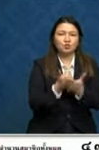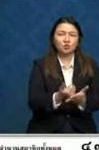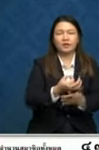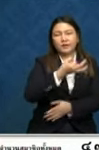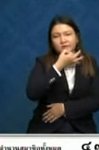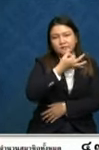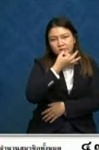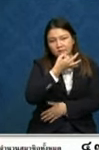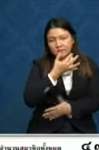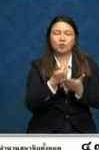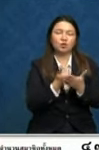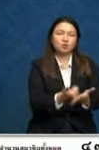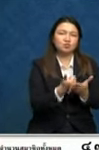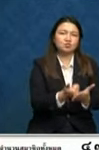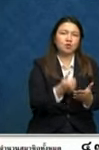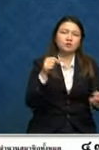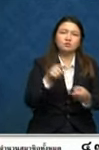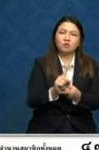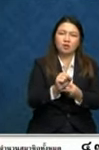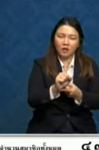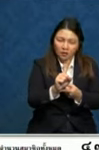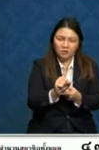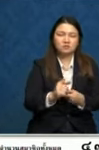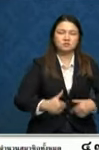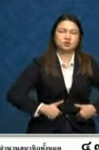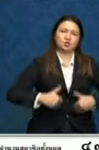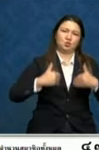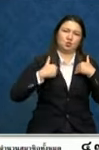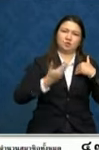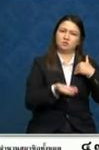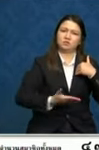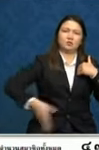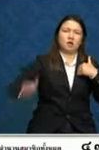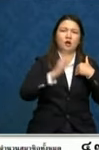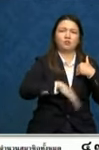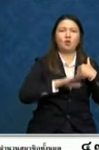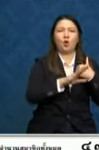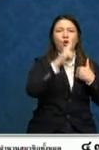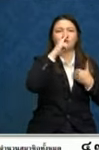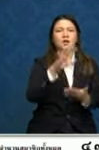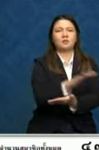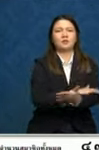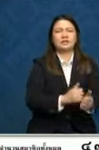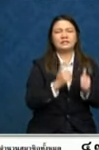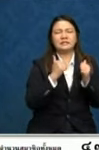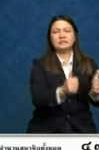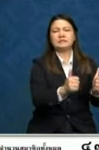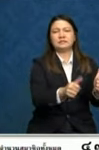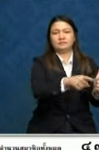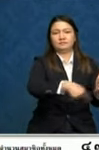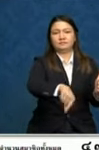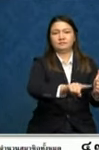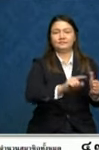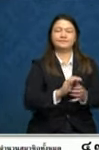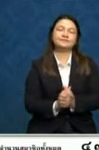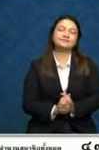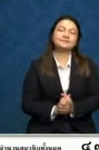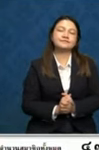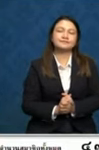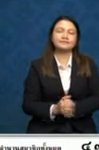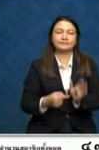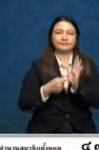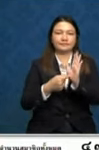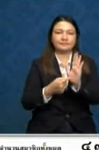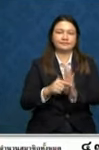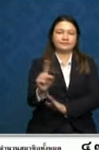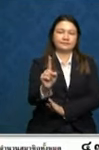ชีพมั่นคงทางด้านความเป็นมนุษย์ของคนไทยน่าจะดีกว่าท่านประธานครับอย่างเช่นยกตัวอย่าง